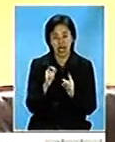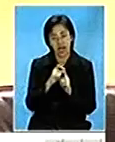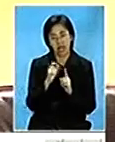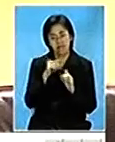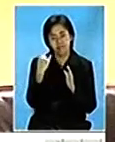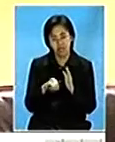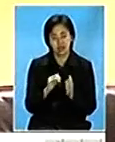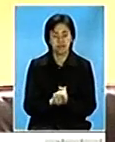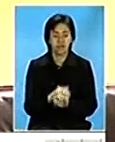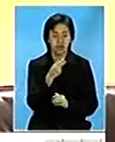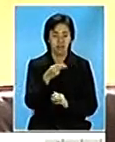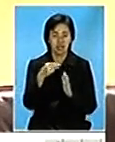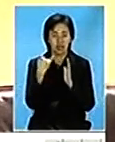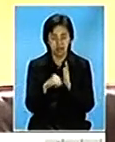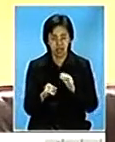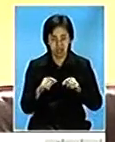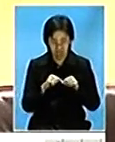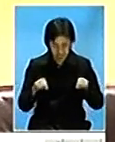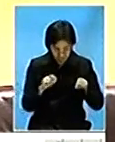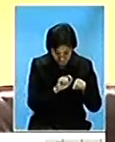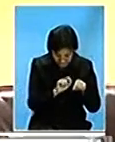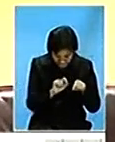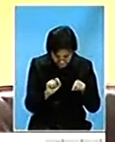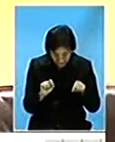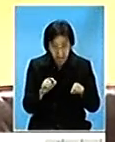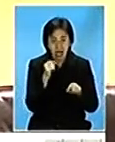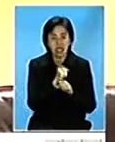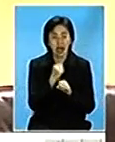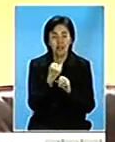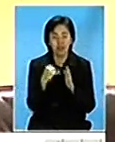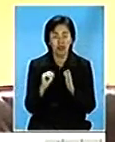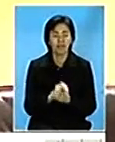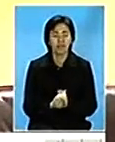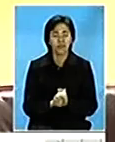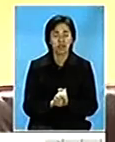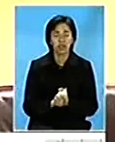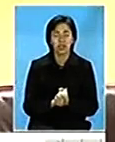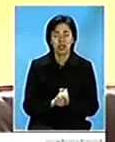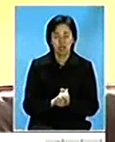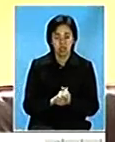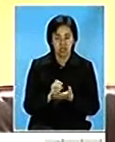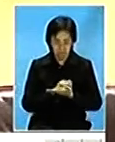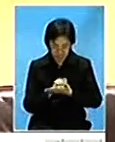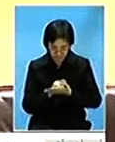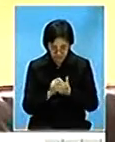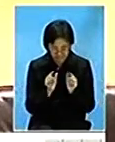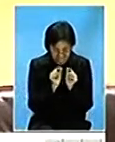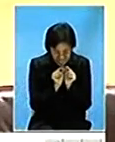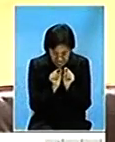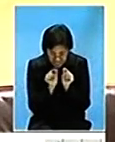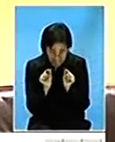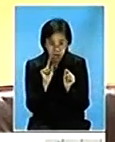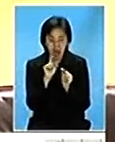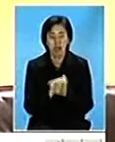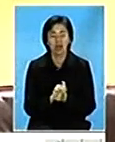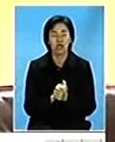เนื่องจากการใช้ไม้บรรทัดและการเขียนเบียดคำคือการเว้นช่องไฟชิดกันเกินไปและเขียนบ